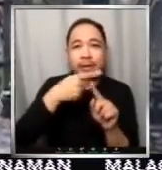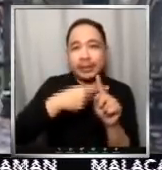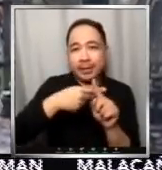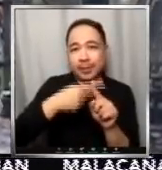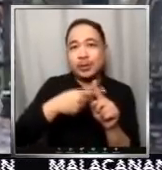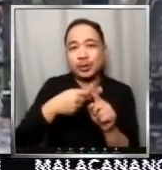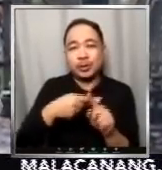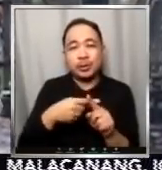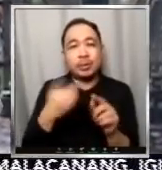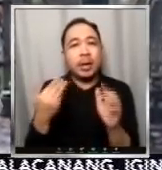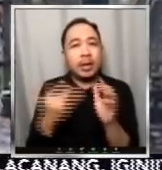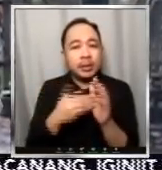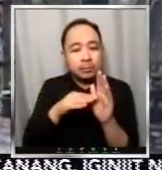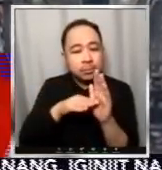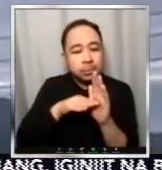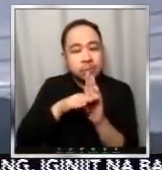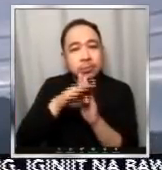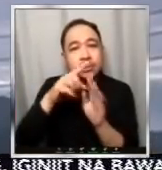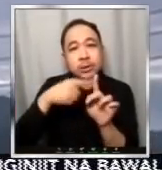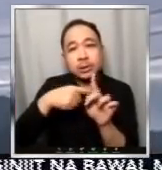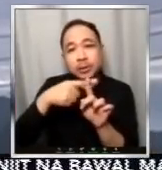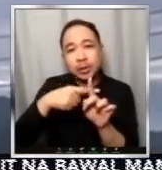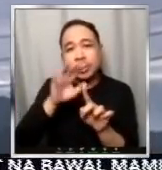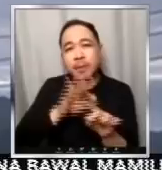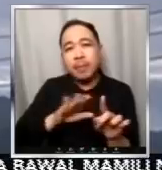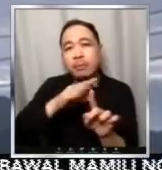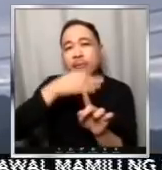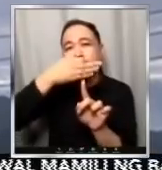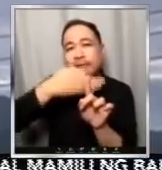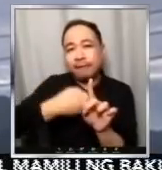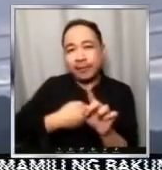ang temperatura pagdating ng Pebrero.